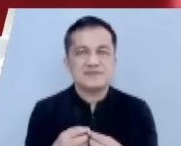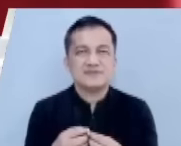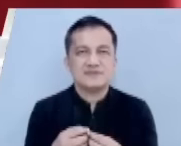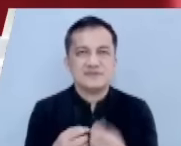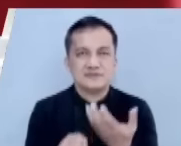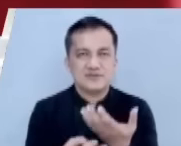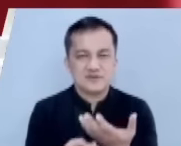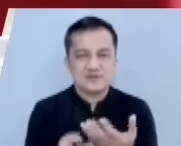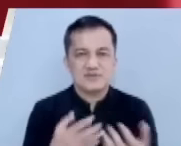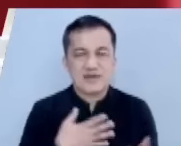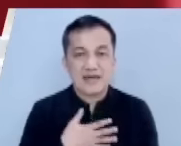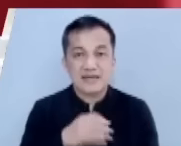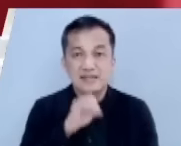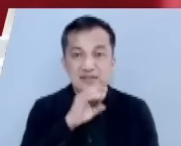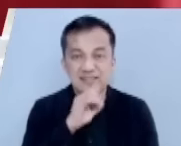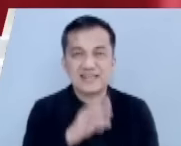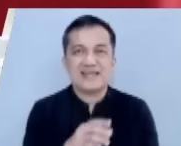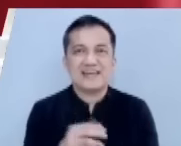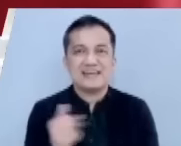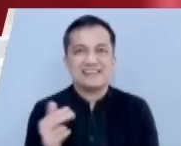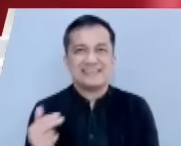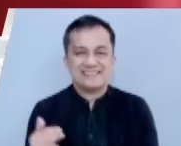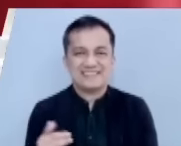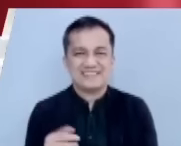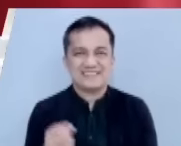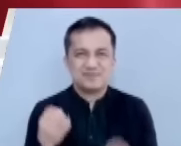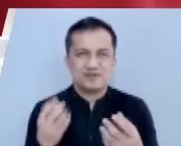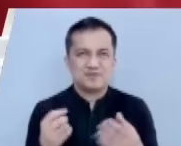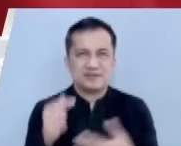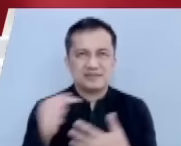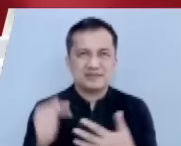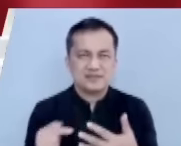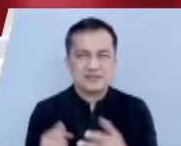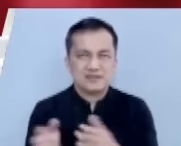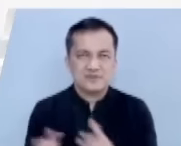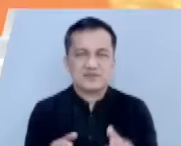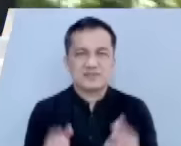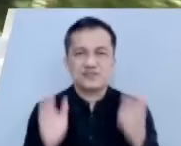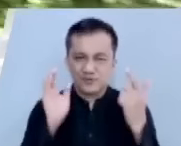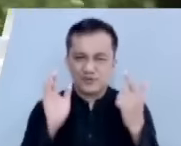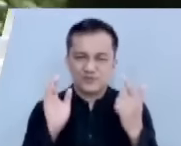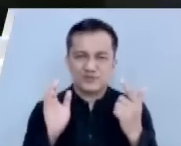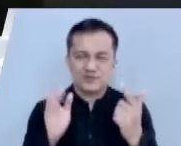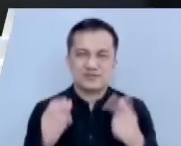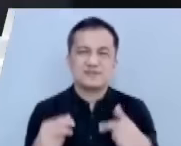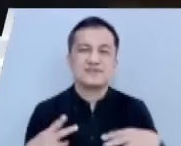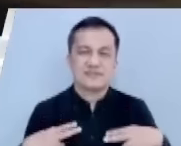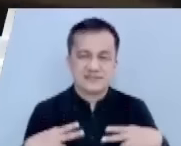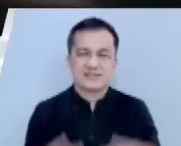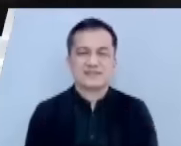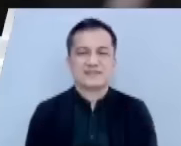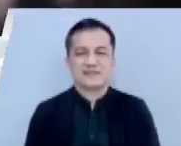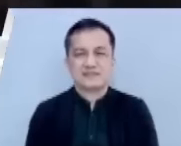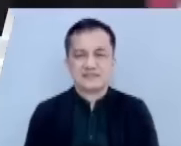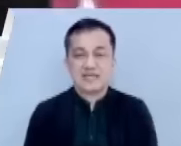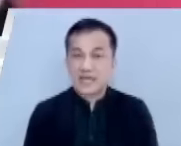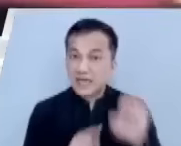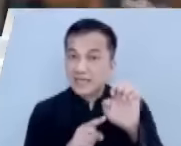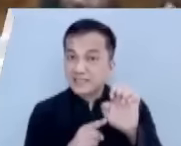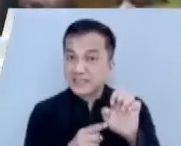lola. At napakaray po, we're just planning to chill, of course, it's the holidays. Extra special ang